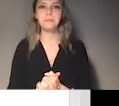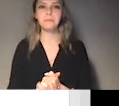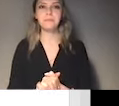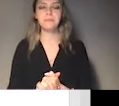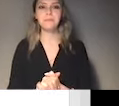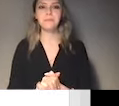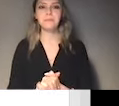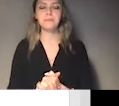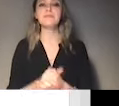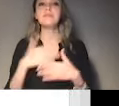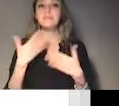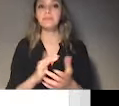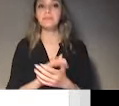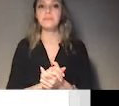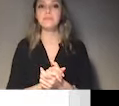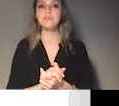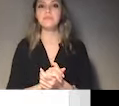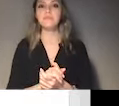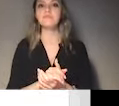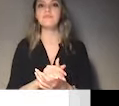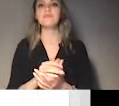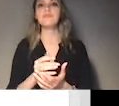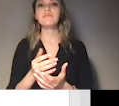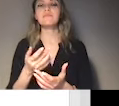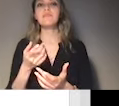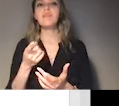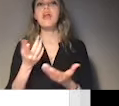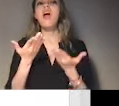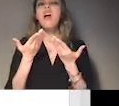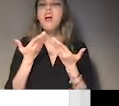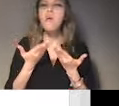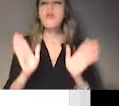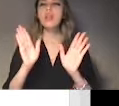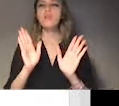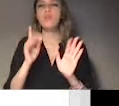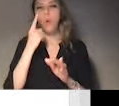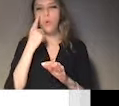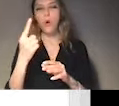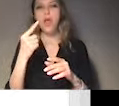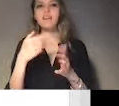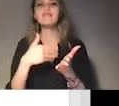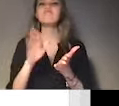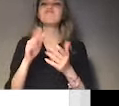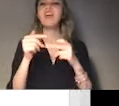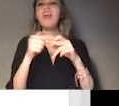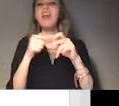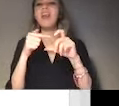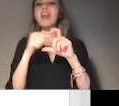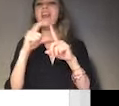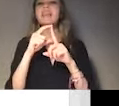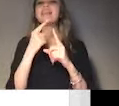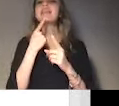kavram olduğu için aslında reddetme iyi de reddetme denmiyor artık. Tıkkı kayıt altına alındı.